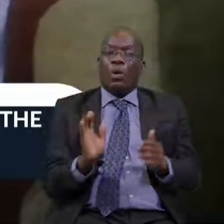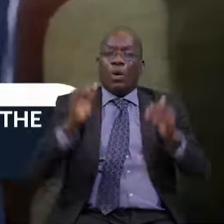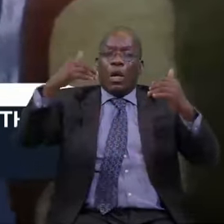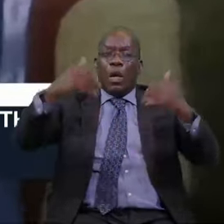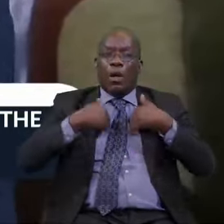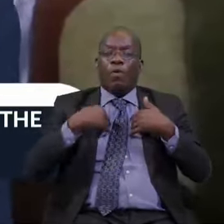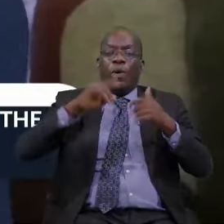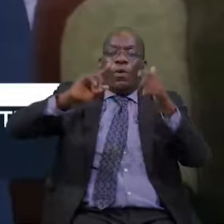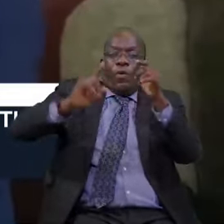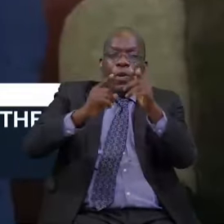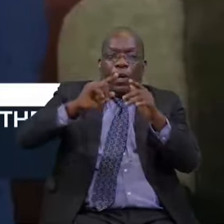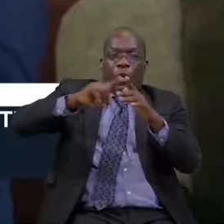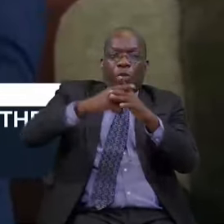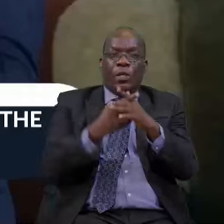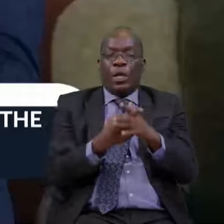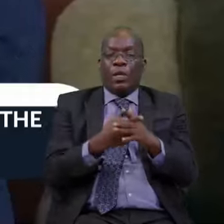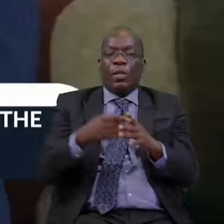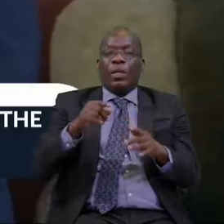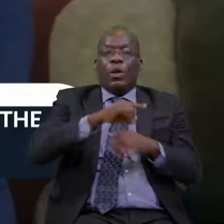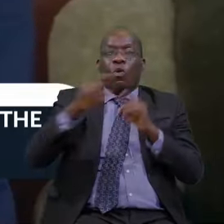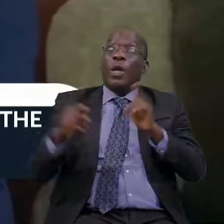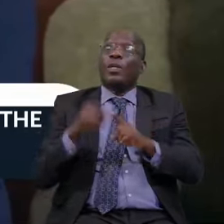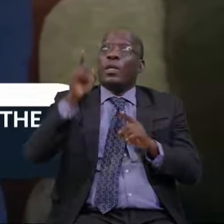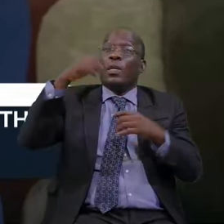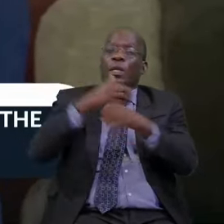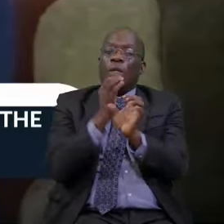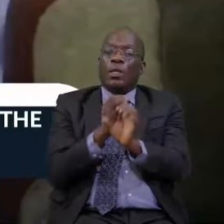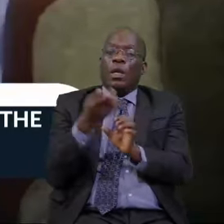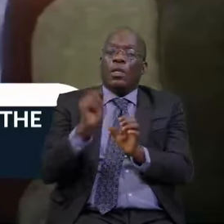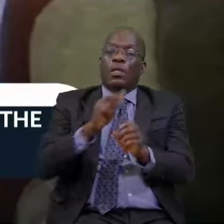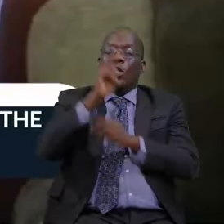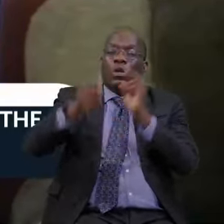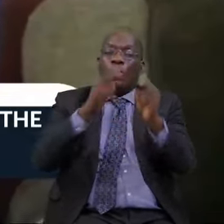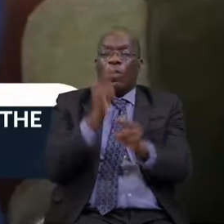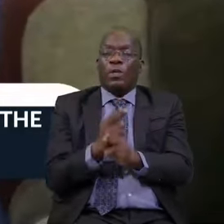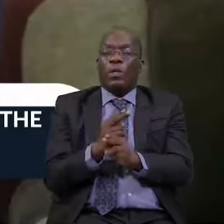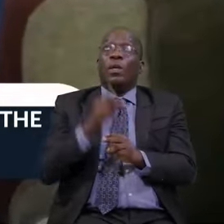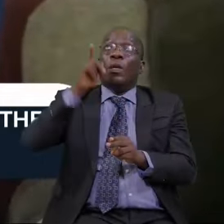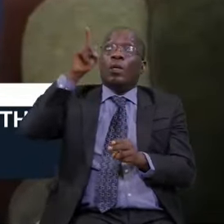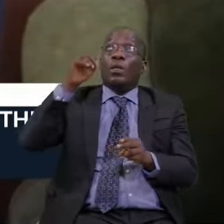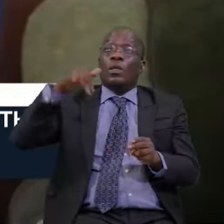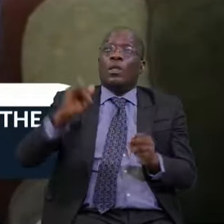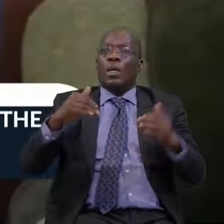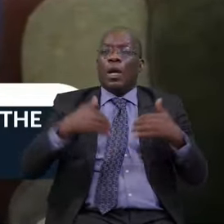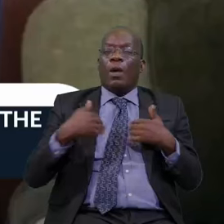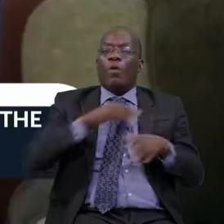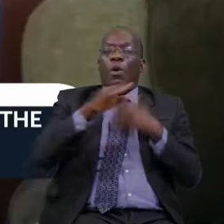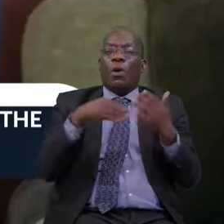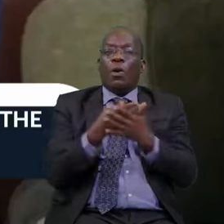à nouveau à travers le dirigeant sauveur. La puissance que Dieu a pour nous, pour nous créer, il a toujours